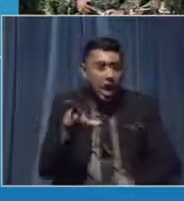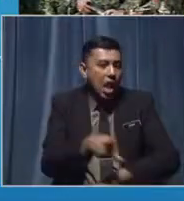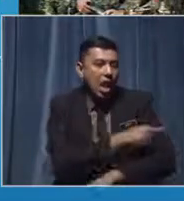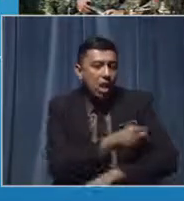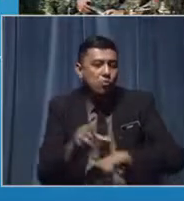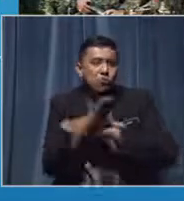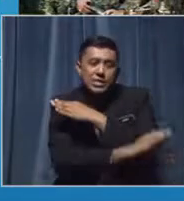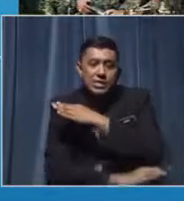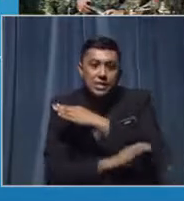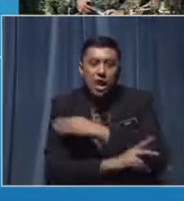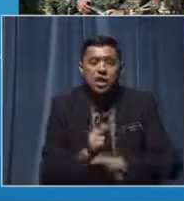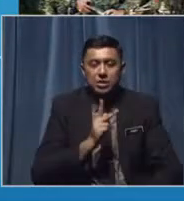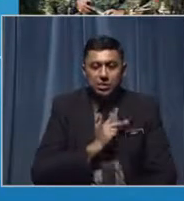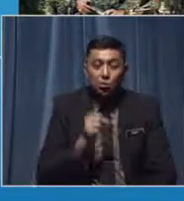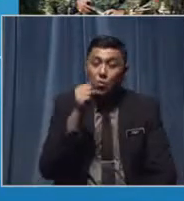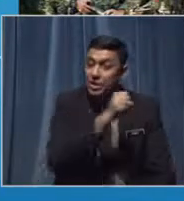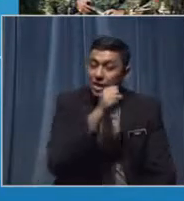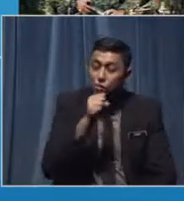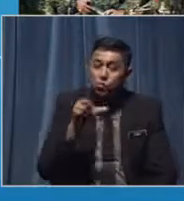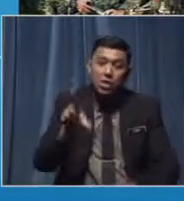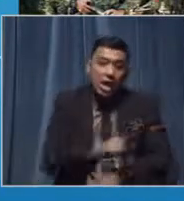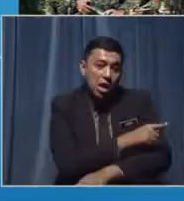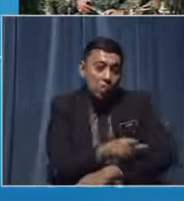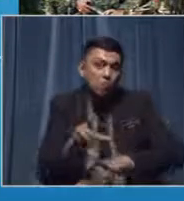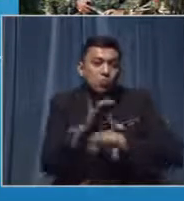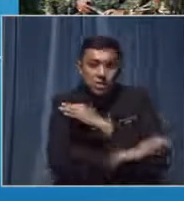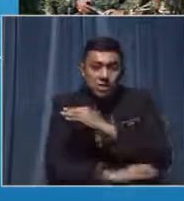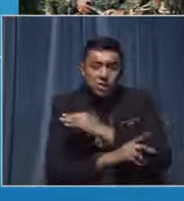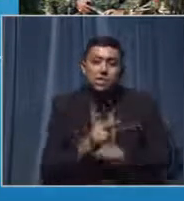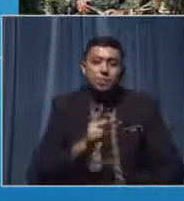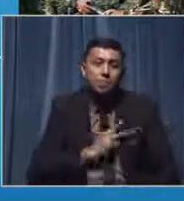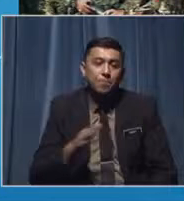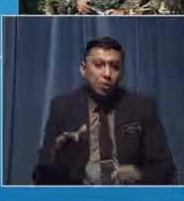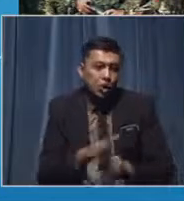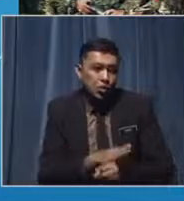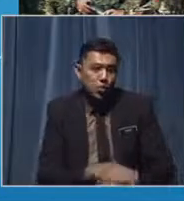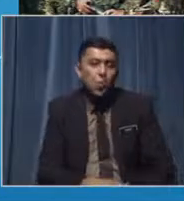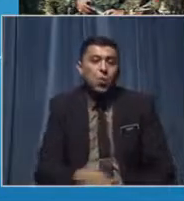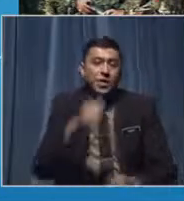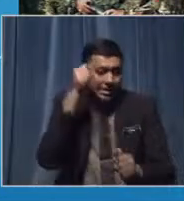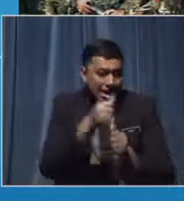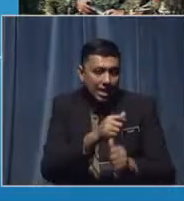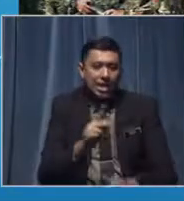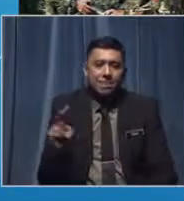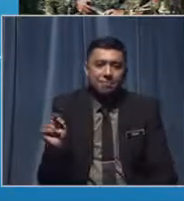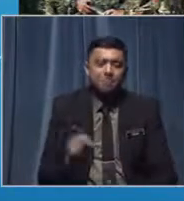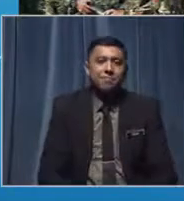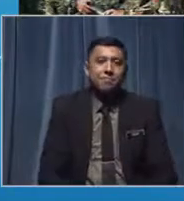negaraku. Menyanyikan lagu negaraku dengan penuh penghayatan.